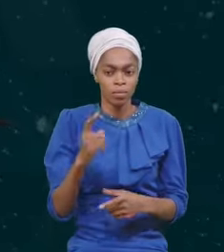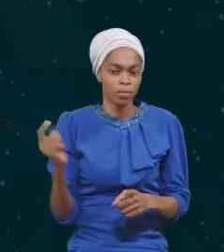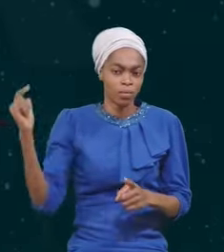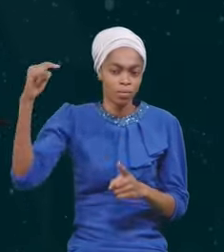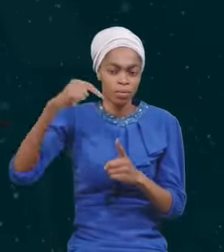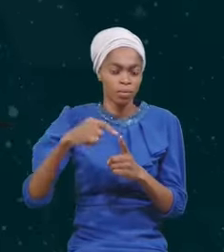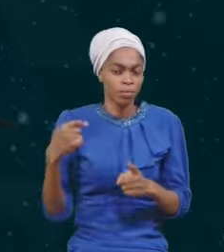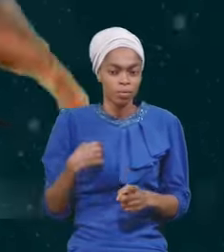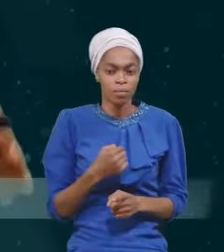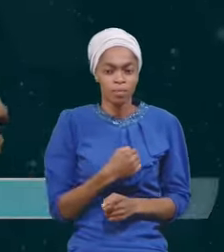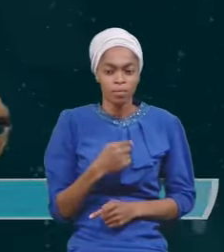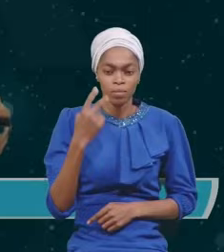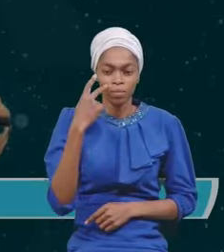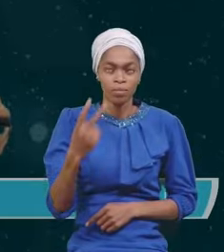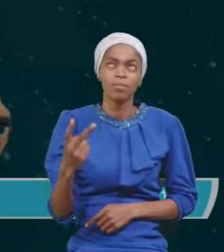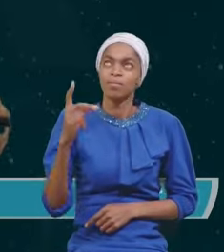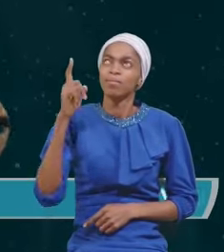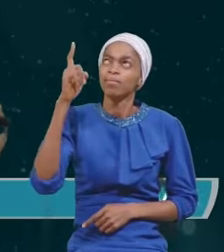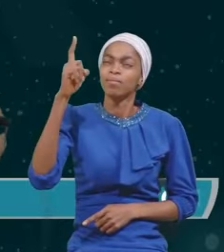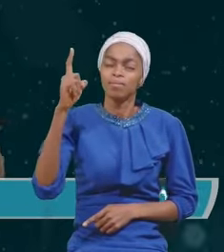Until we see him face to face.